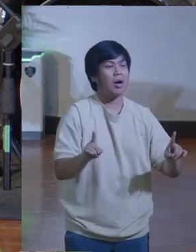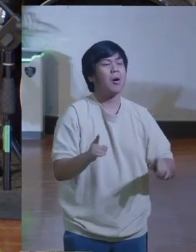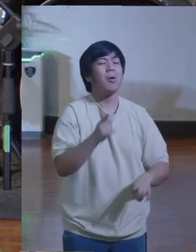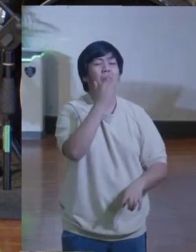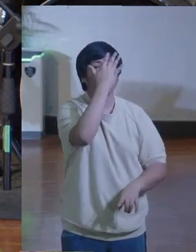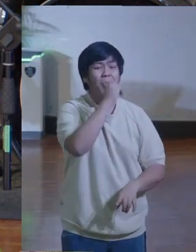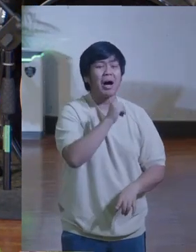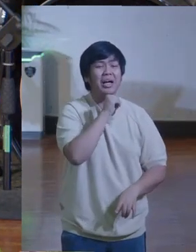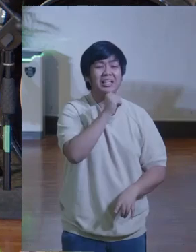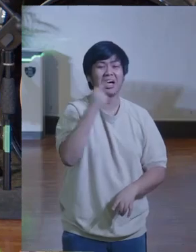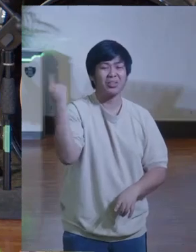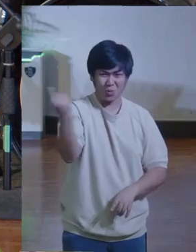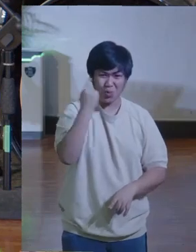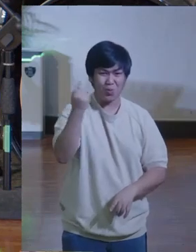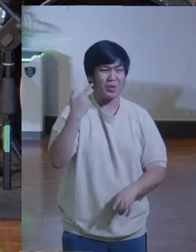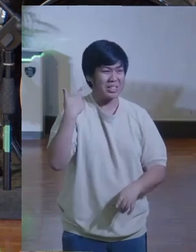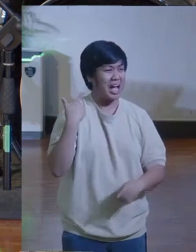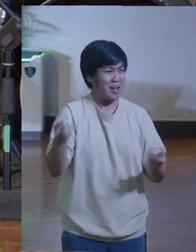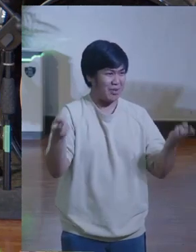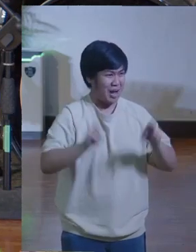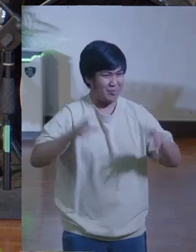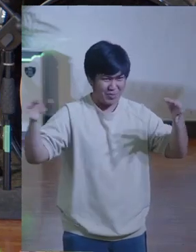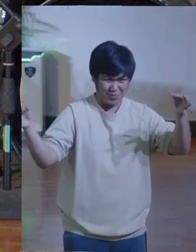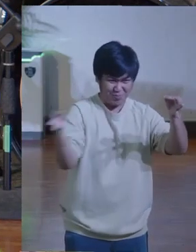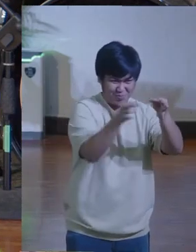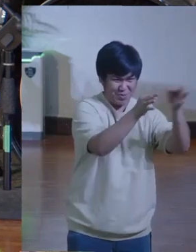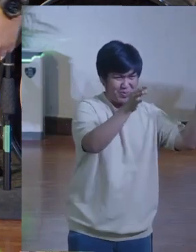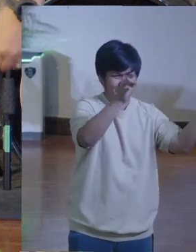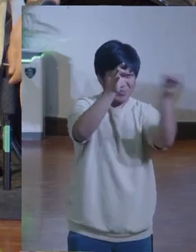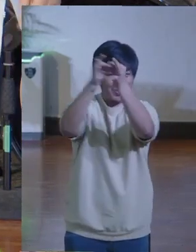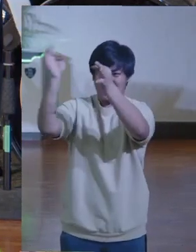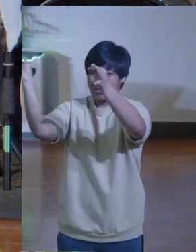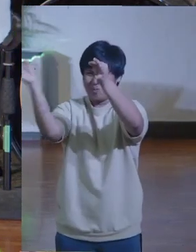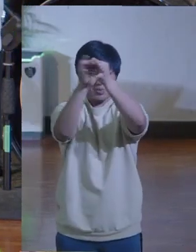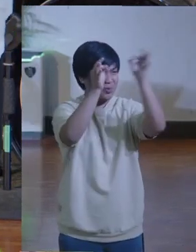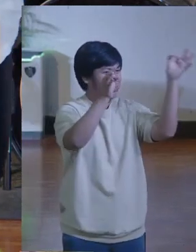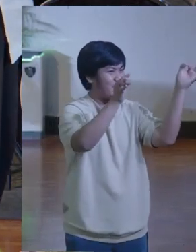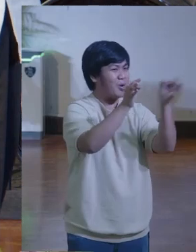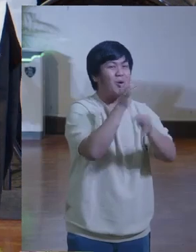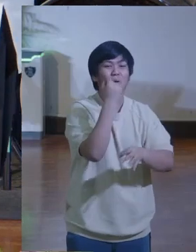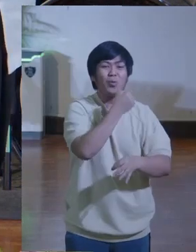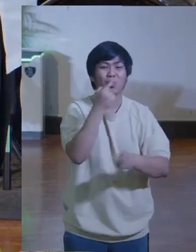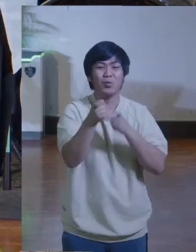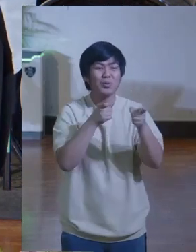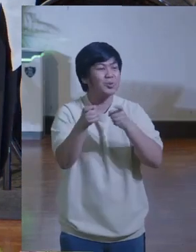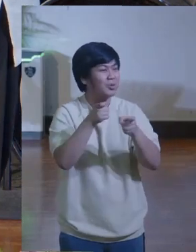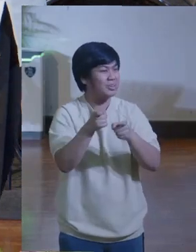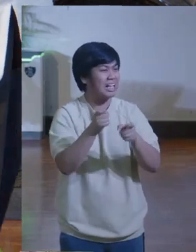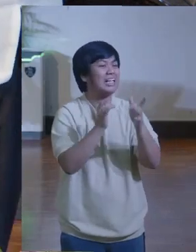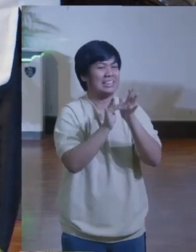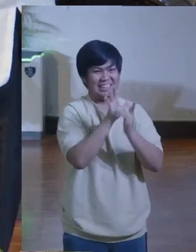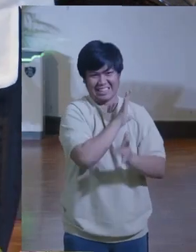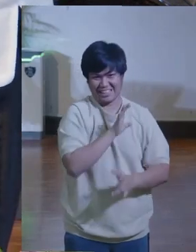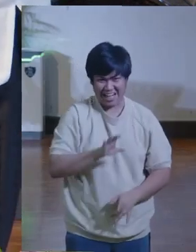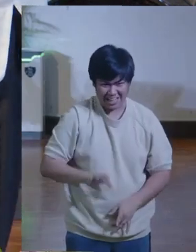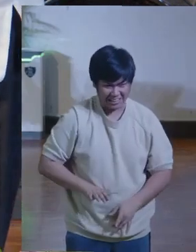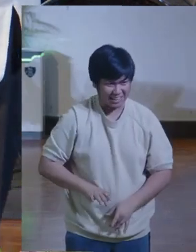kundi puputok ang lahat. Sino po ang gumagawa nun? Si